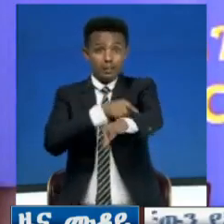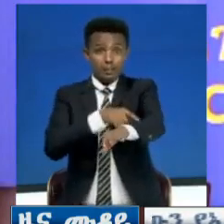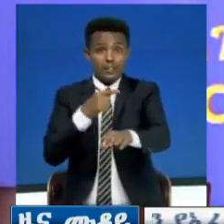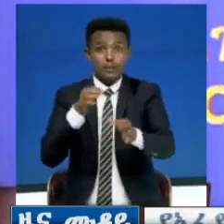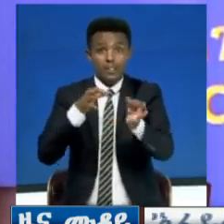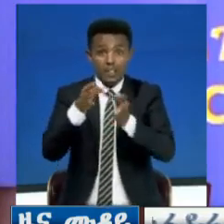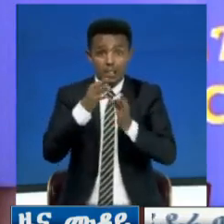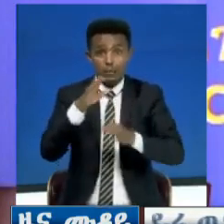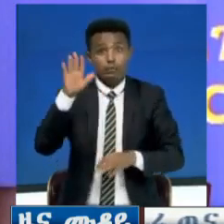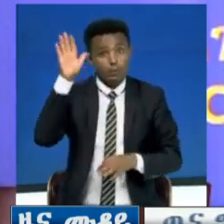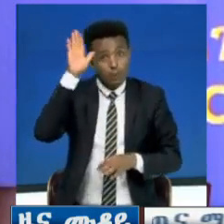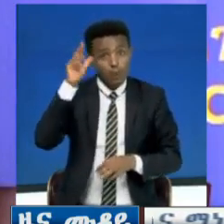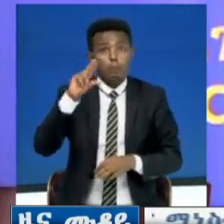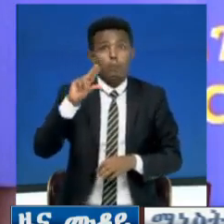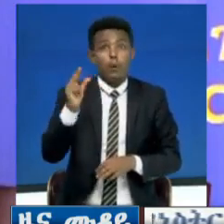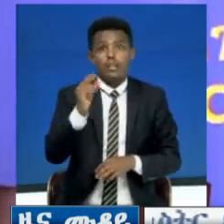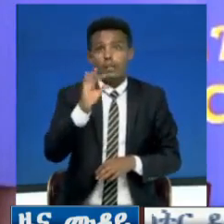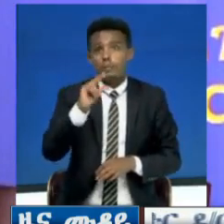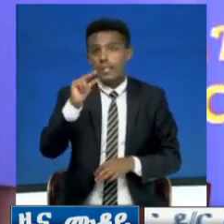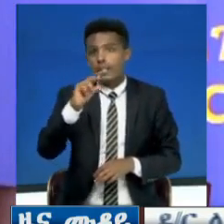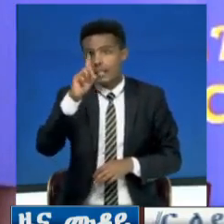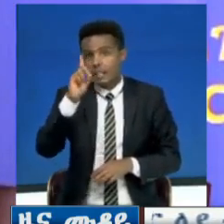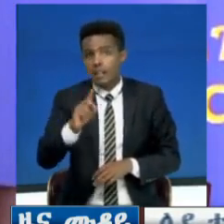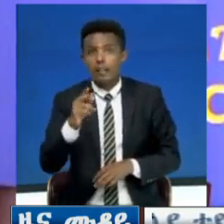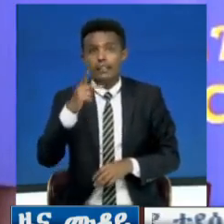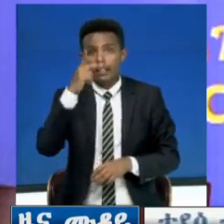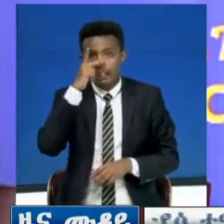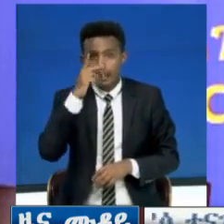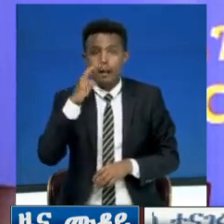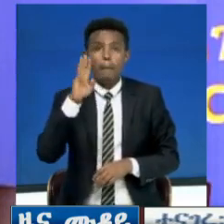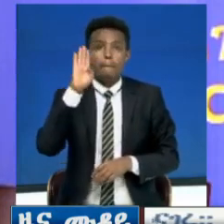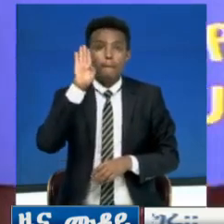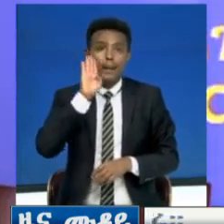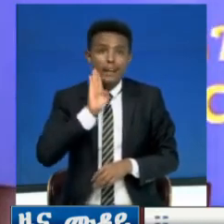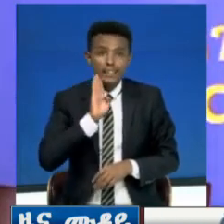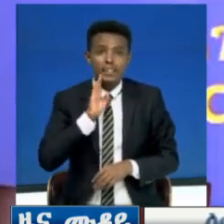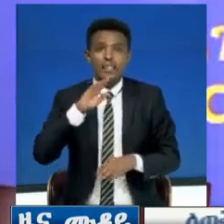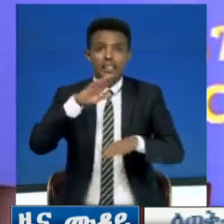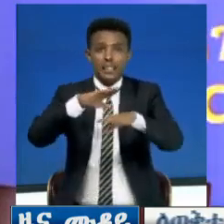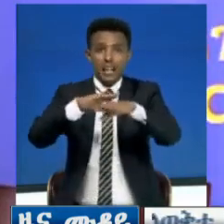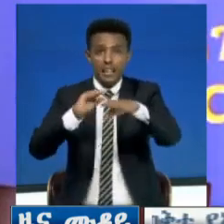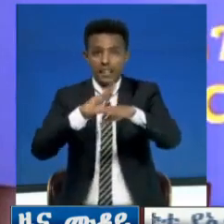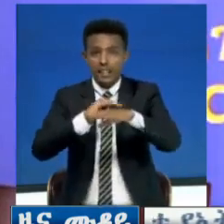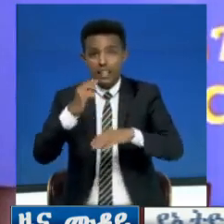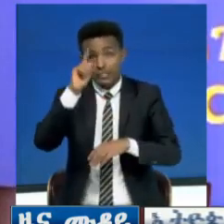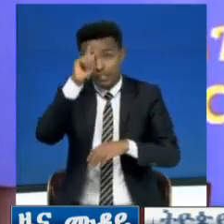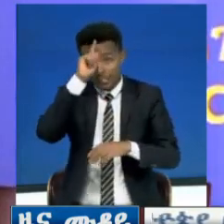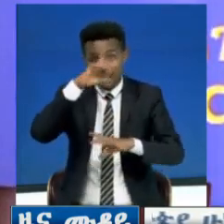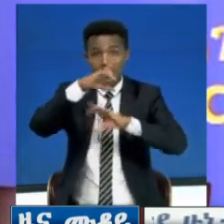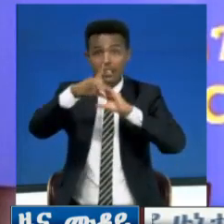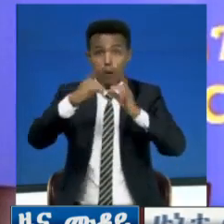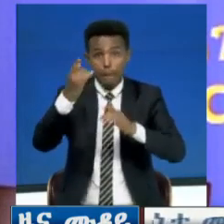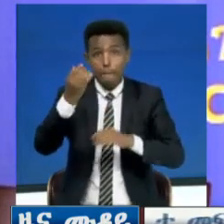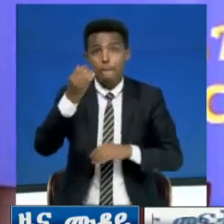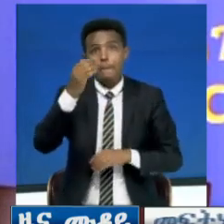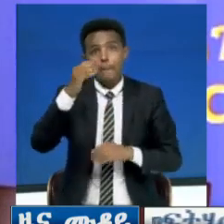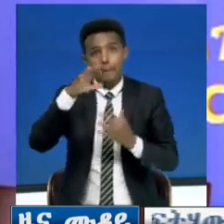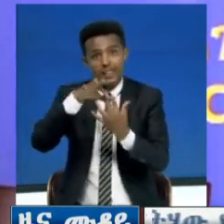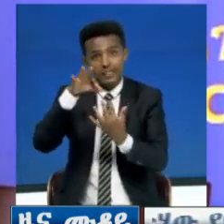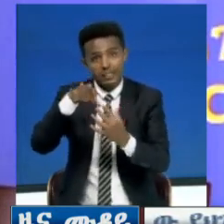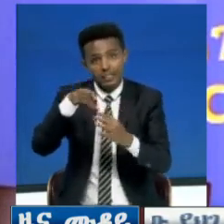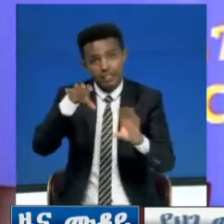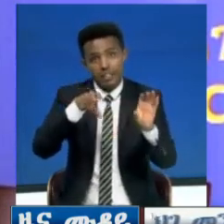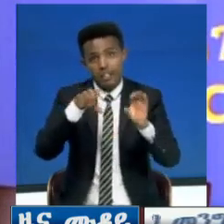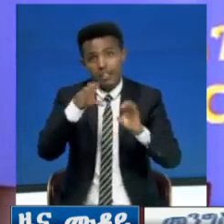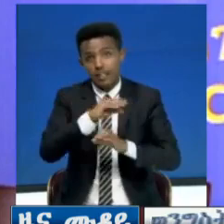ቦሊቪያ ብሔራዊ ምርጫን፣ ኬንያ፣ ብራዚል፣ ካናዳና ጀርመን ክልላዊ ምርጫ እንዲሁም ቺሊና ሩሲያ ህዝበ